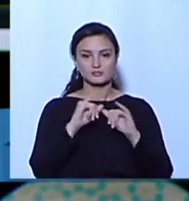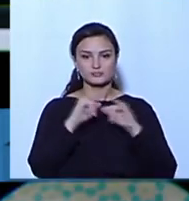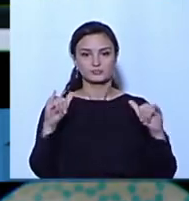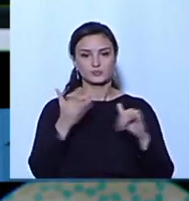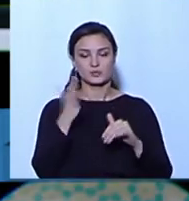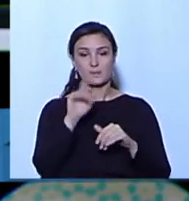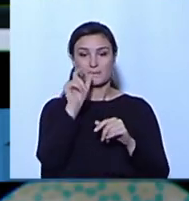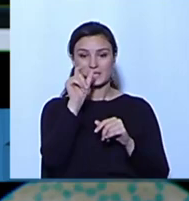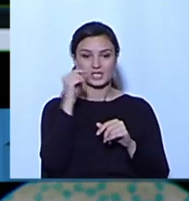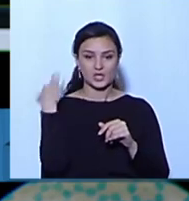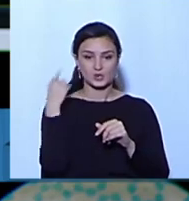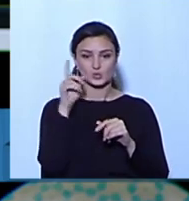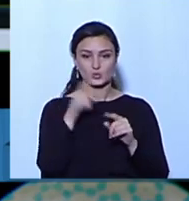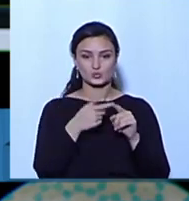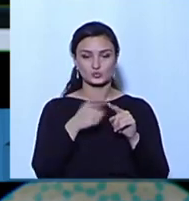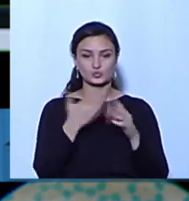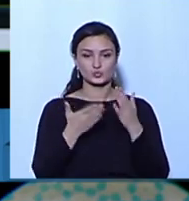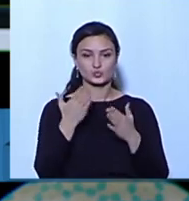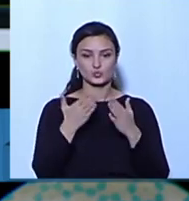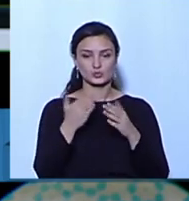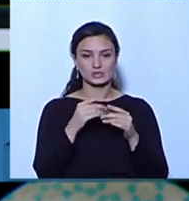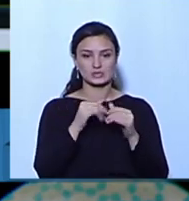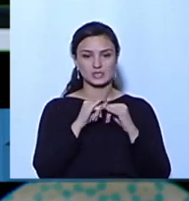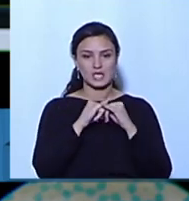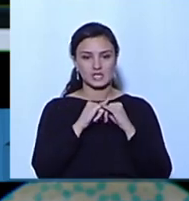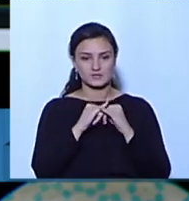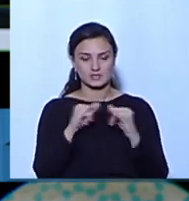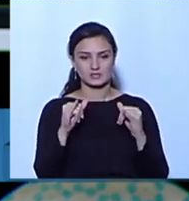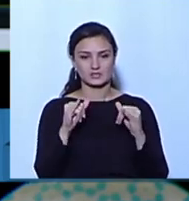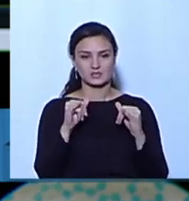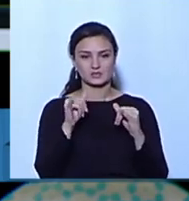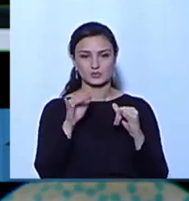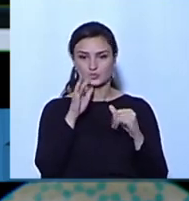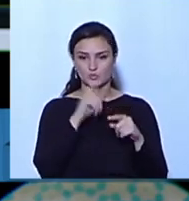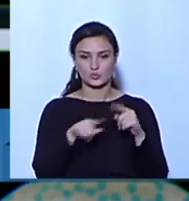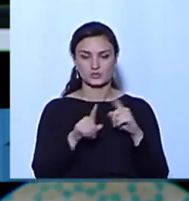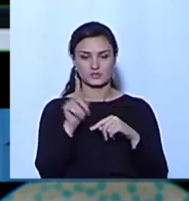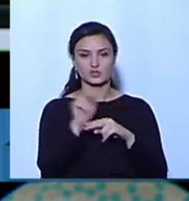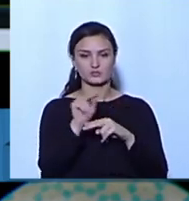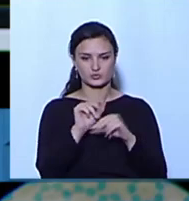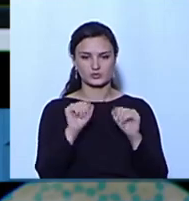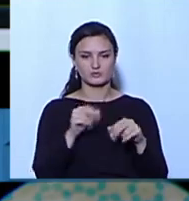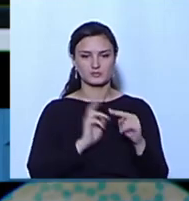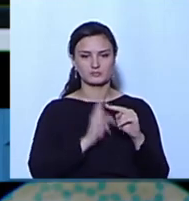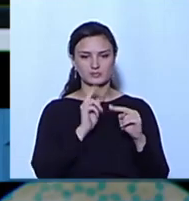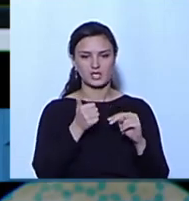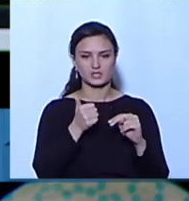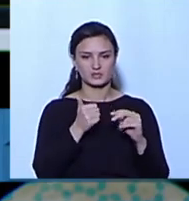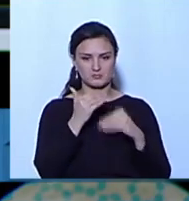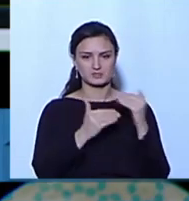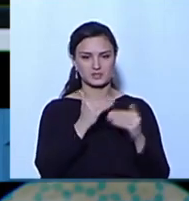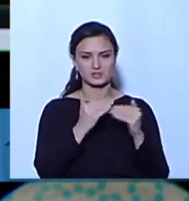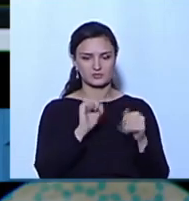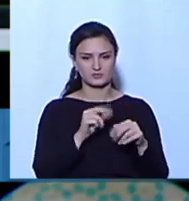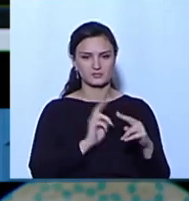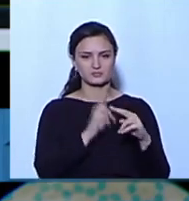პატარა ზურგის ტვინში თუ განივი დაზიანება არის, იქ ასე ვთქვათ, დროულად თუ დაიწყეთ თერაპია, შესაძლებელია საკმაოდ კარგი პერსპექტივა